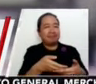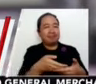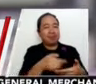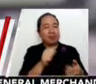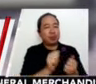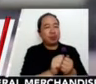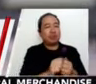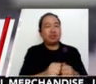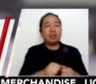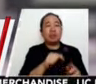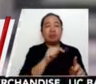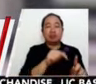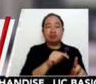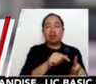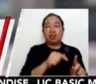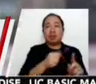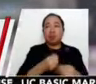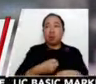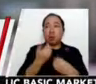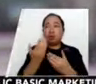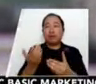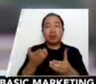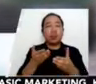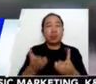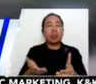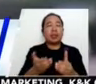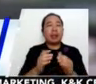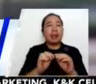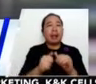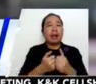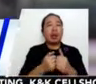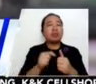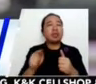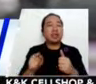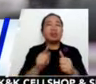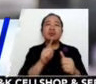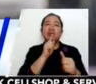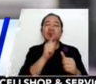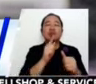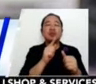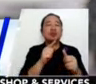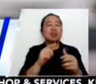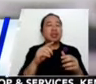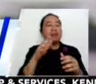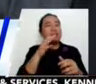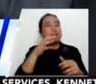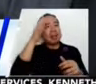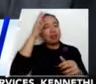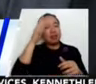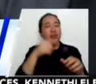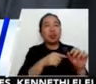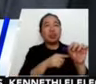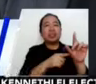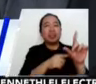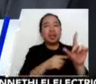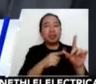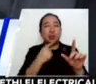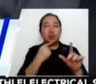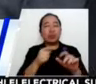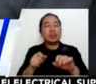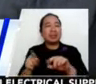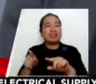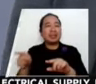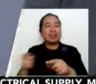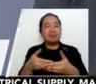kumadrona ng paraan para palabasing lehitimo magulang ang kanyang mga pagbebentahan ng sanggol. Sinabi na siya